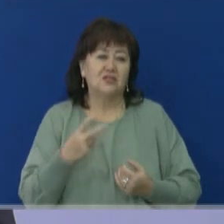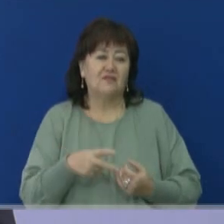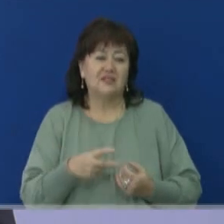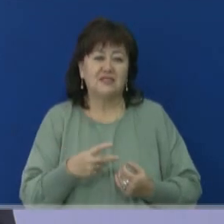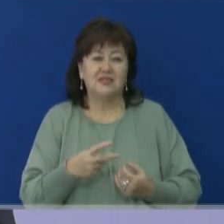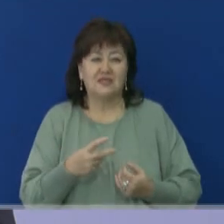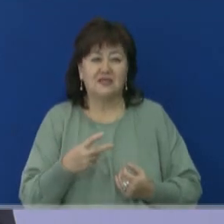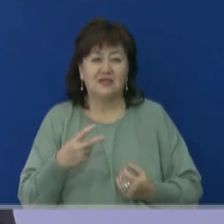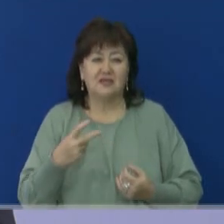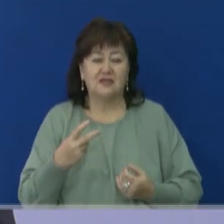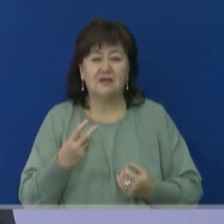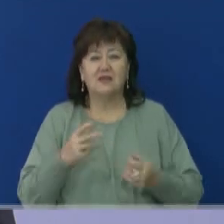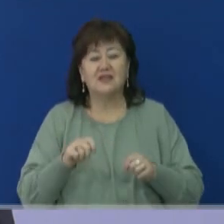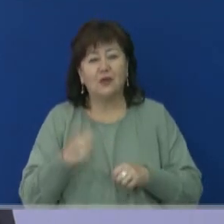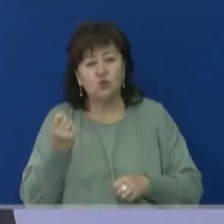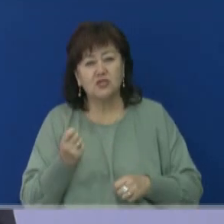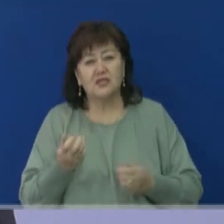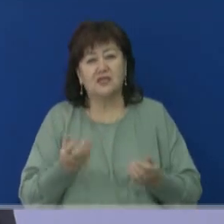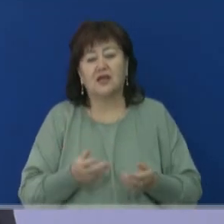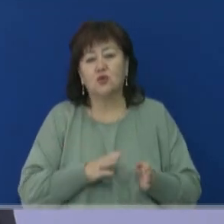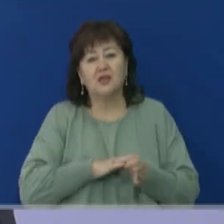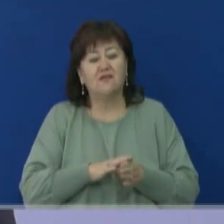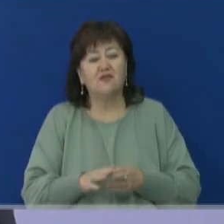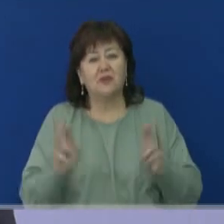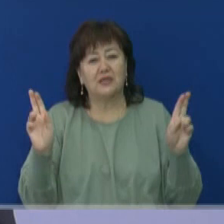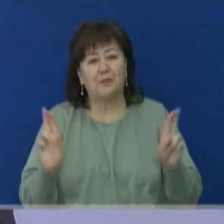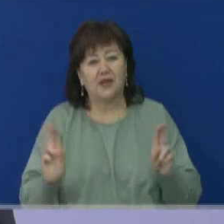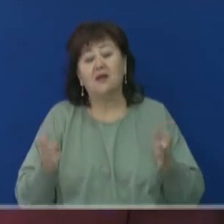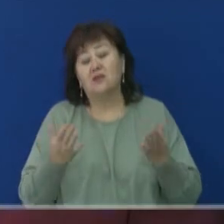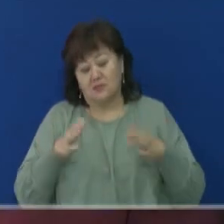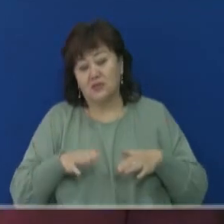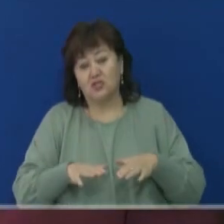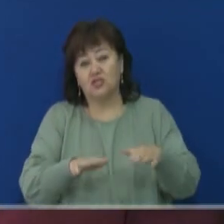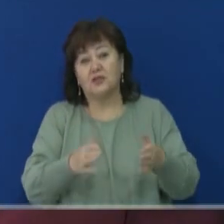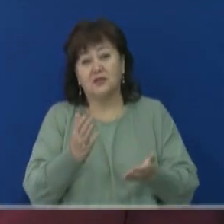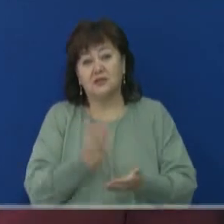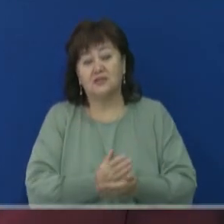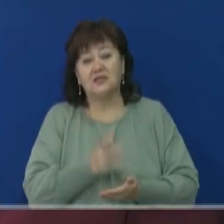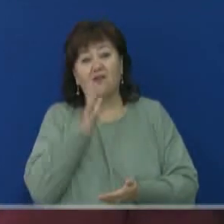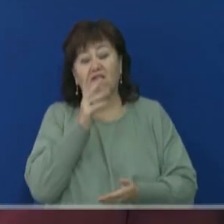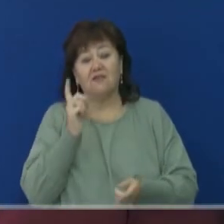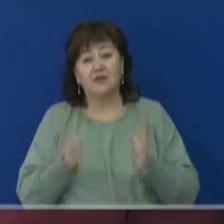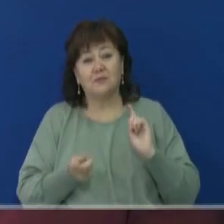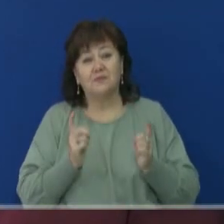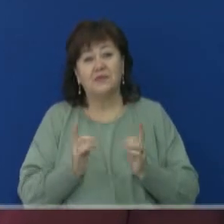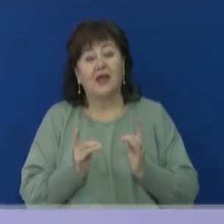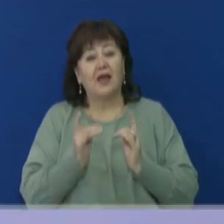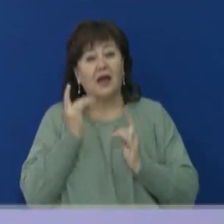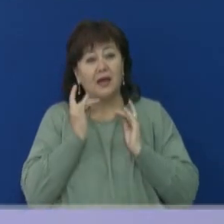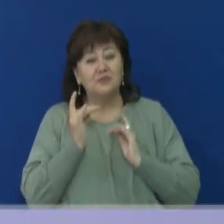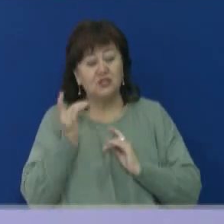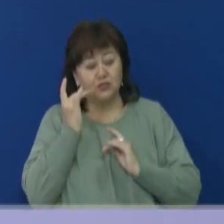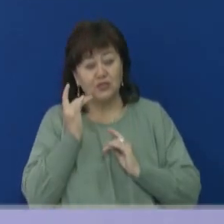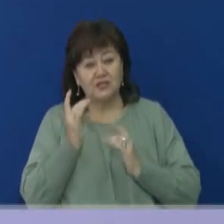бұзу дерегі тіркеліп, оның ішінде 1980 оқиға орнында шешімін тапты. Брифинг барысында жатақана жедел алдын алу шарасы